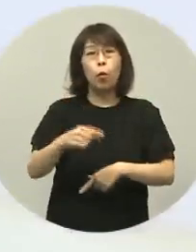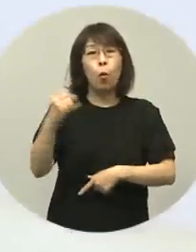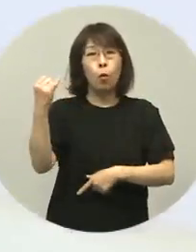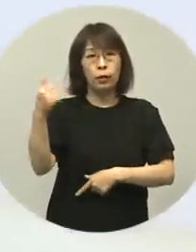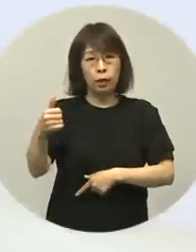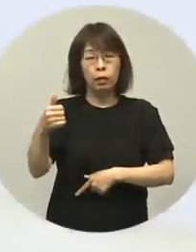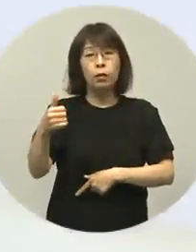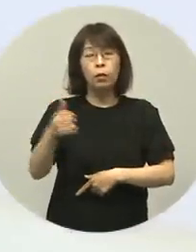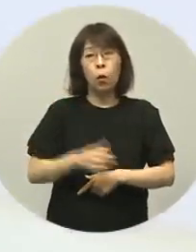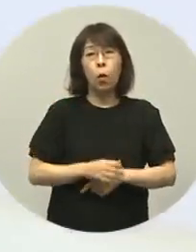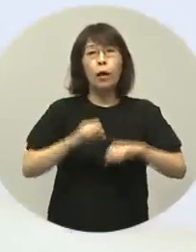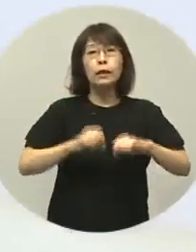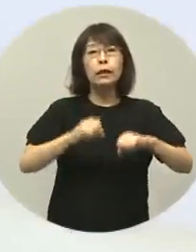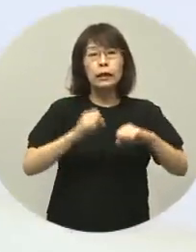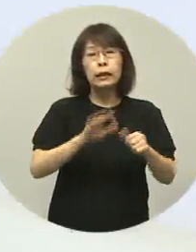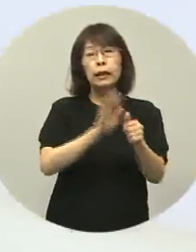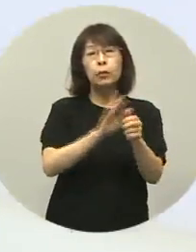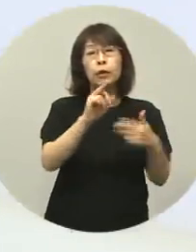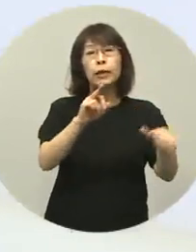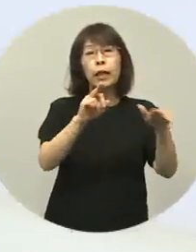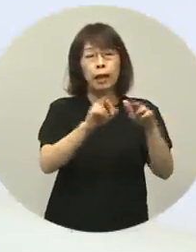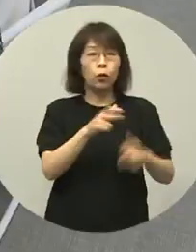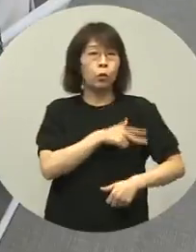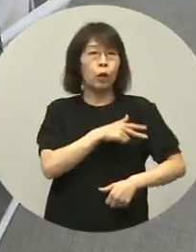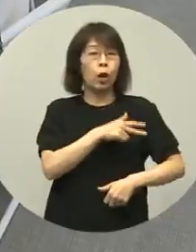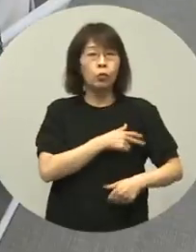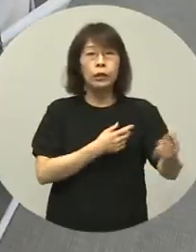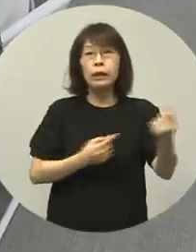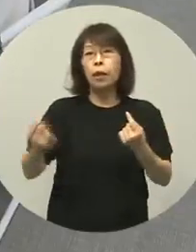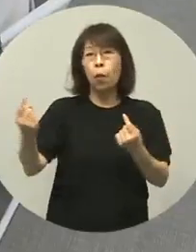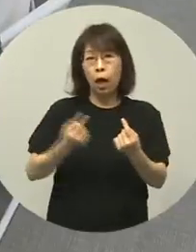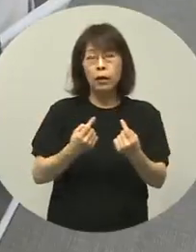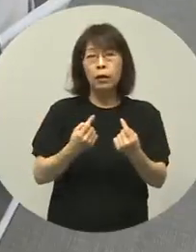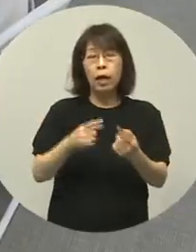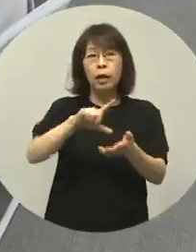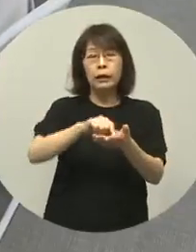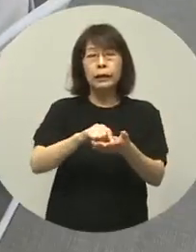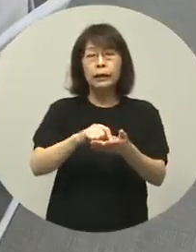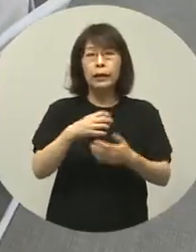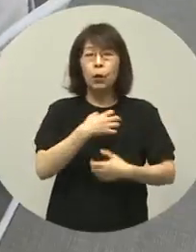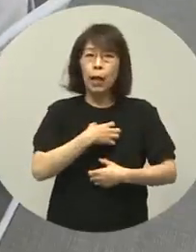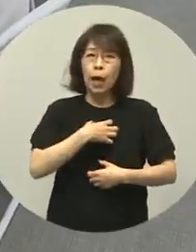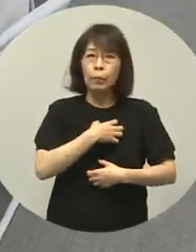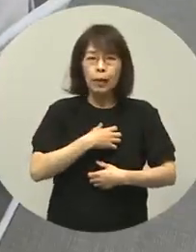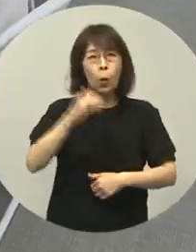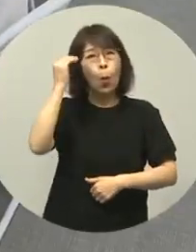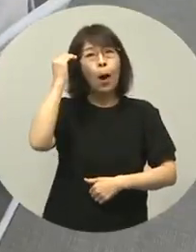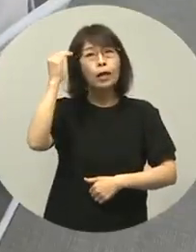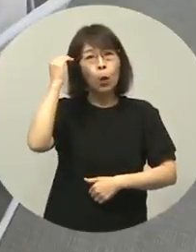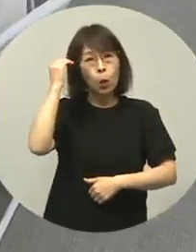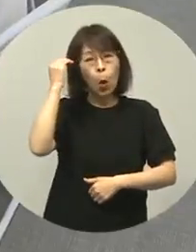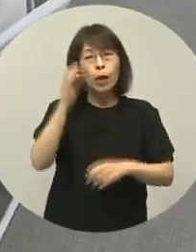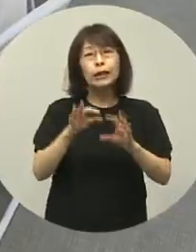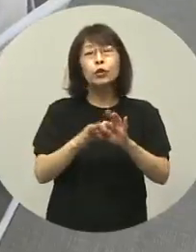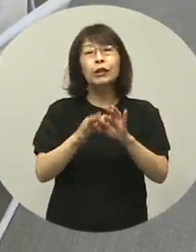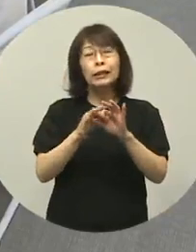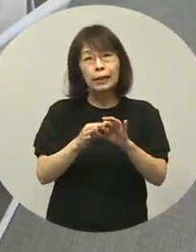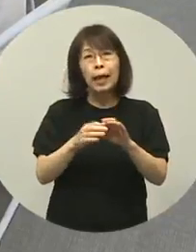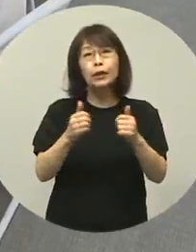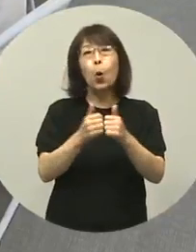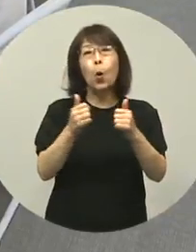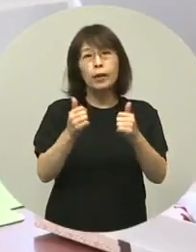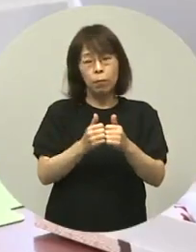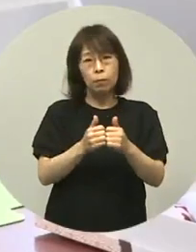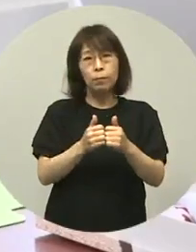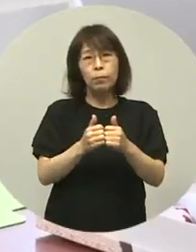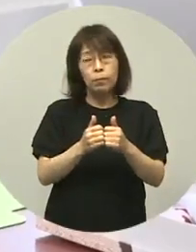生きサポートセンターの方と一緒に入って、まあ、地域の悩みごと、困りごとみたいなものを相談して